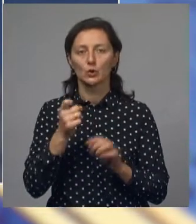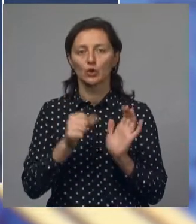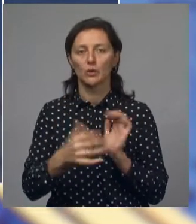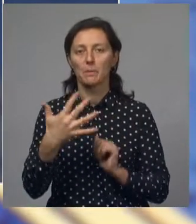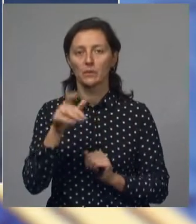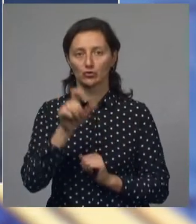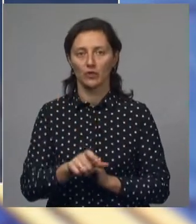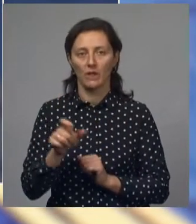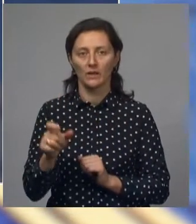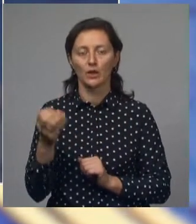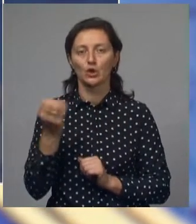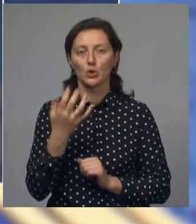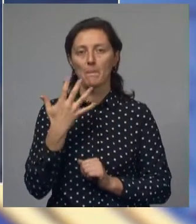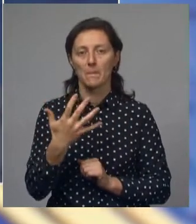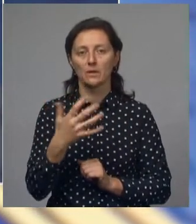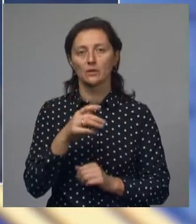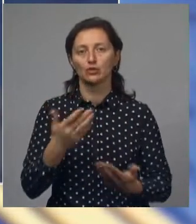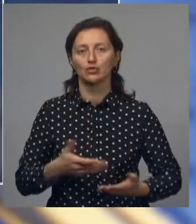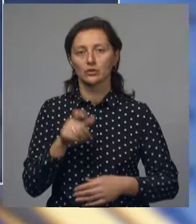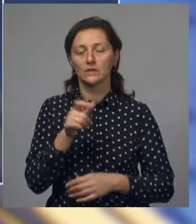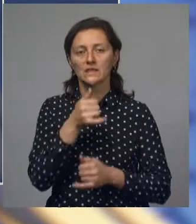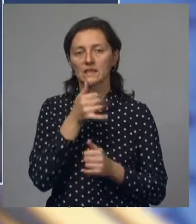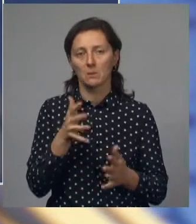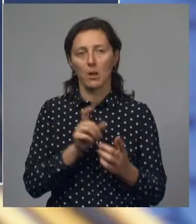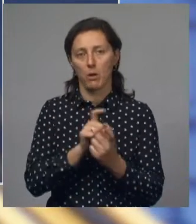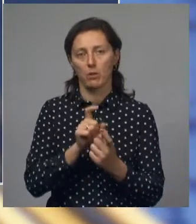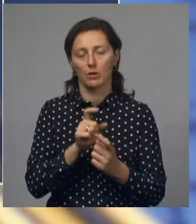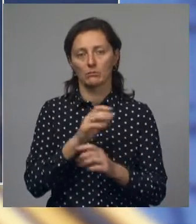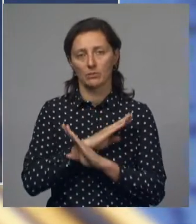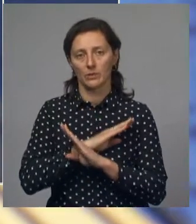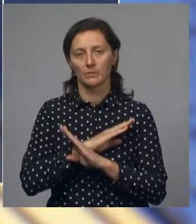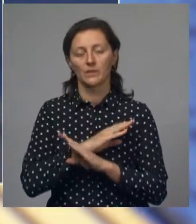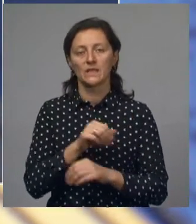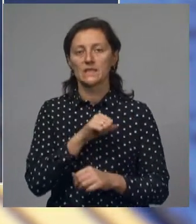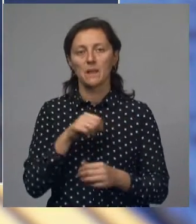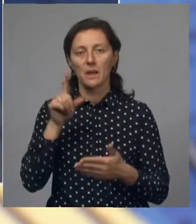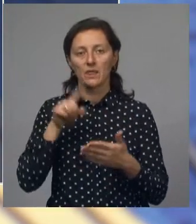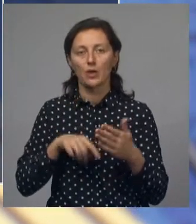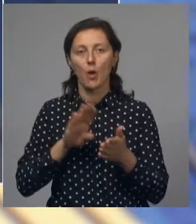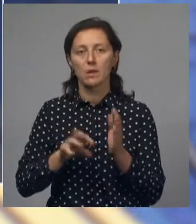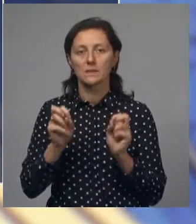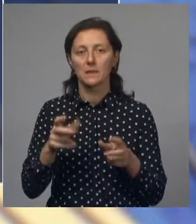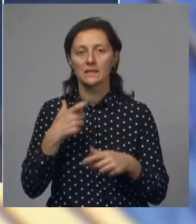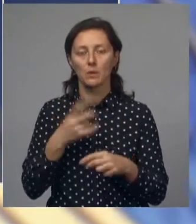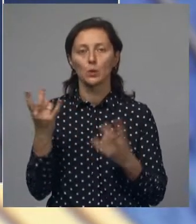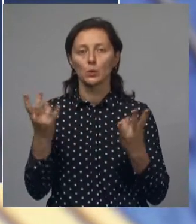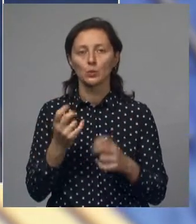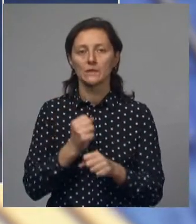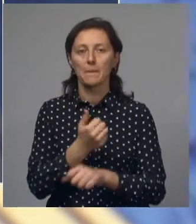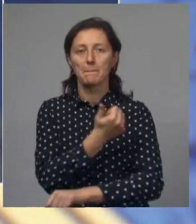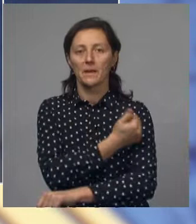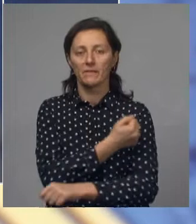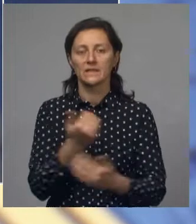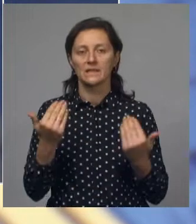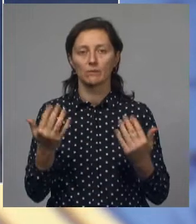белгородцев еще пятеро жителей региона не смогли побороть болезнь самый надежный способ обезопасить себя сделать прививку от коронавируса на